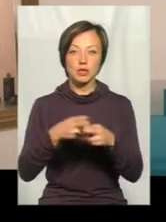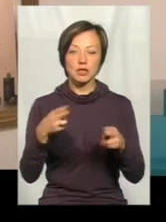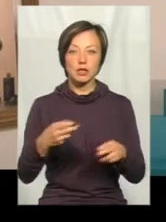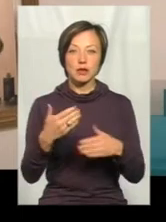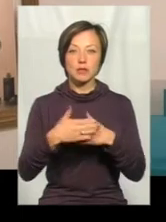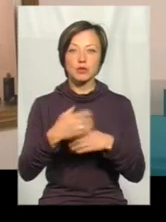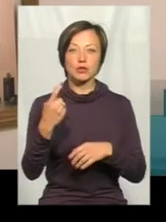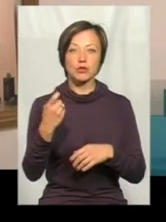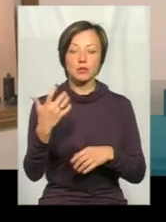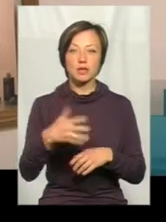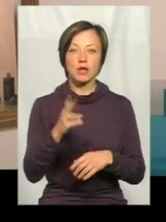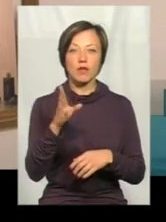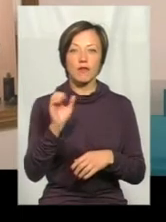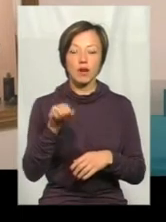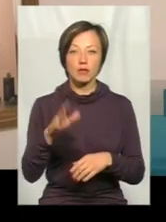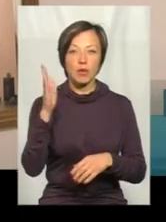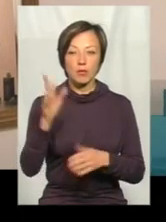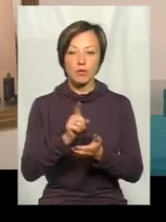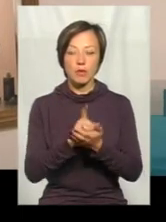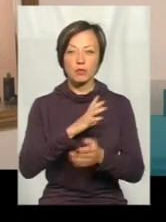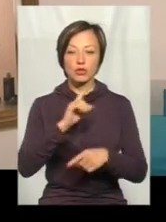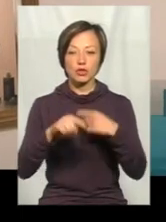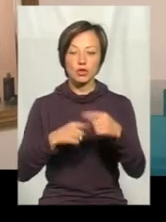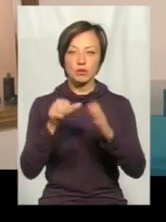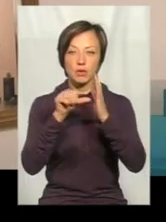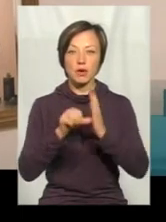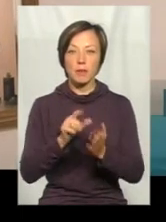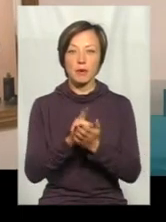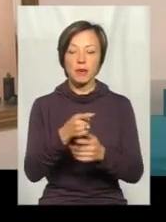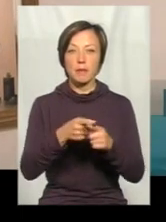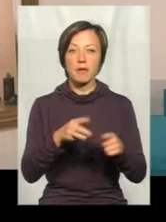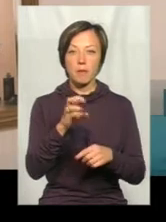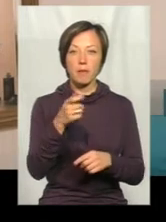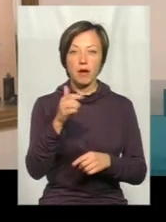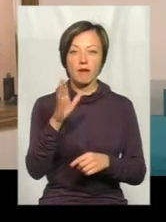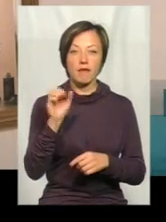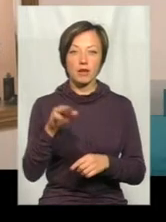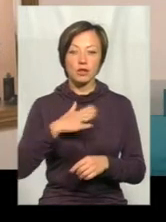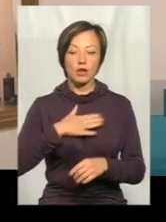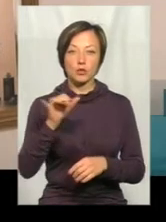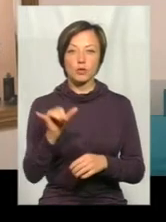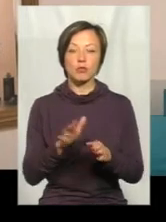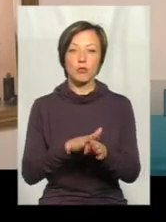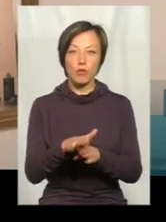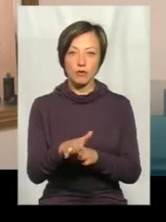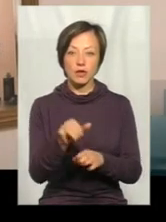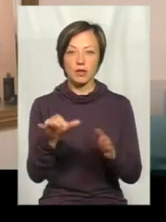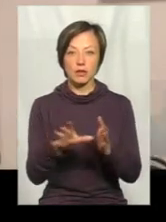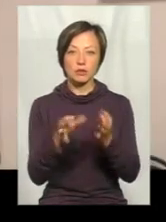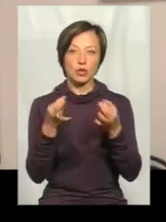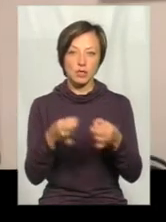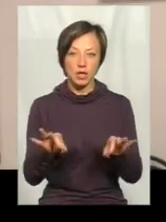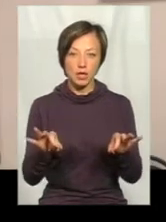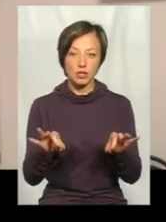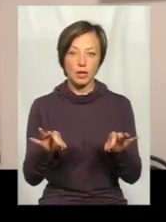150 кВт, але в майбутньому має бути через півроку має бути 0,5 МВт. Тоді наш університет буде повністю енергетично незалежний.